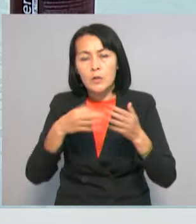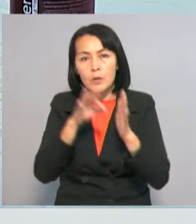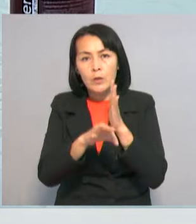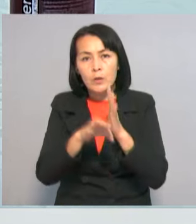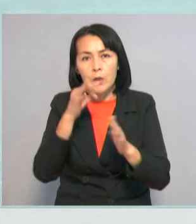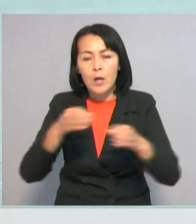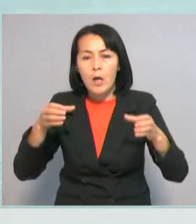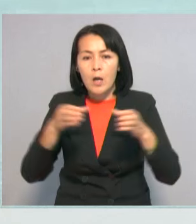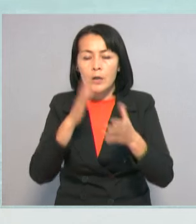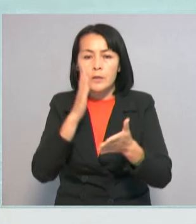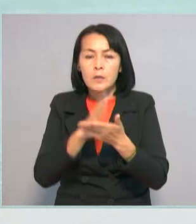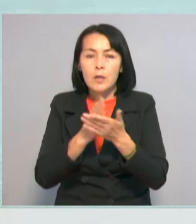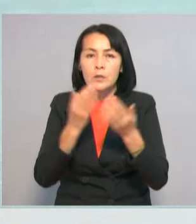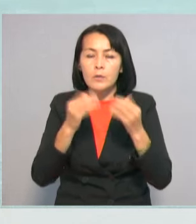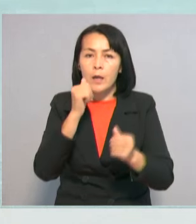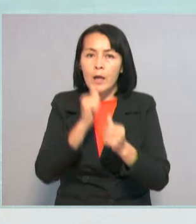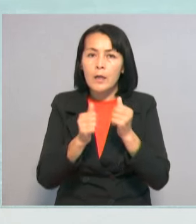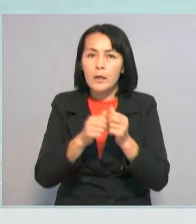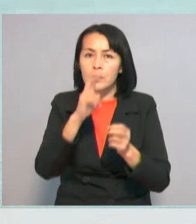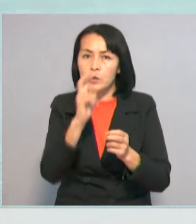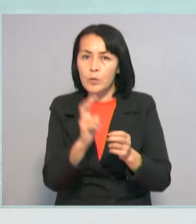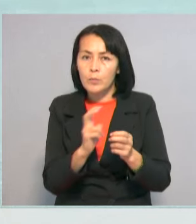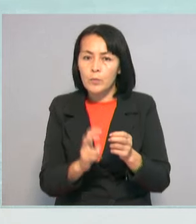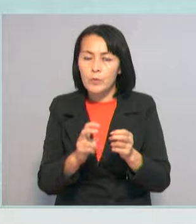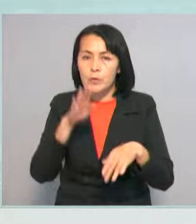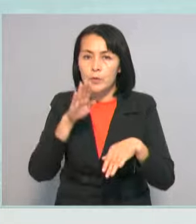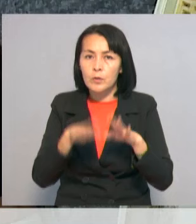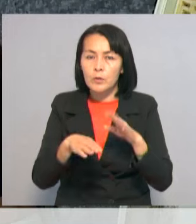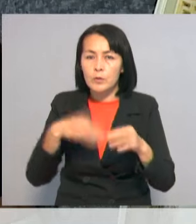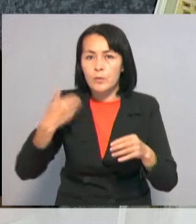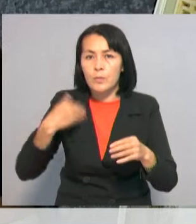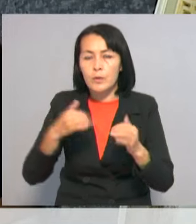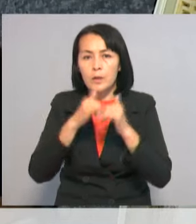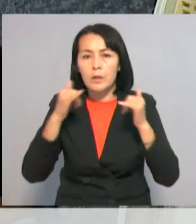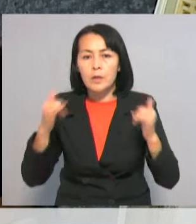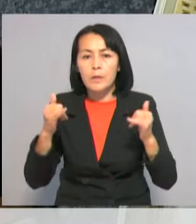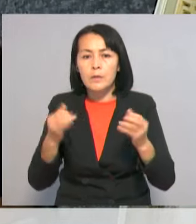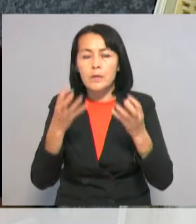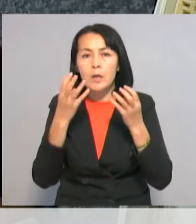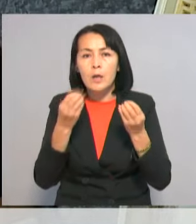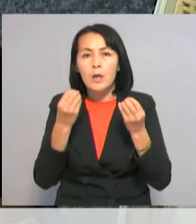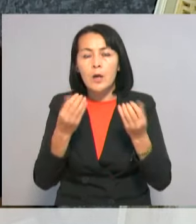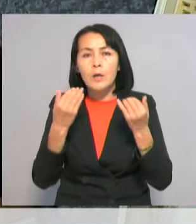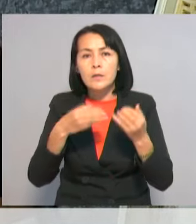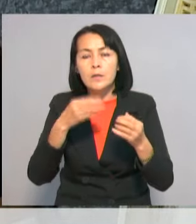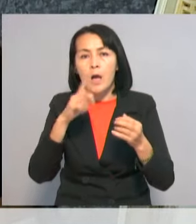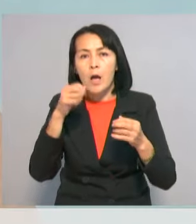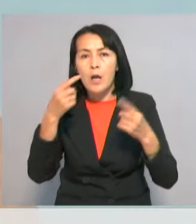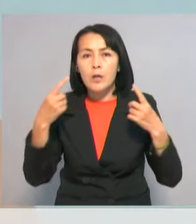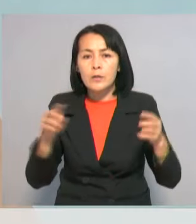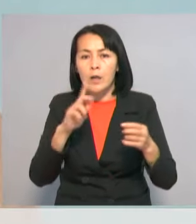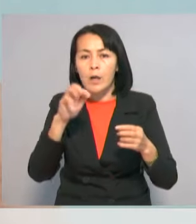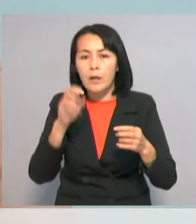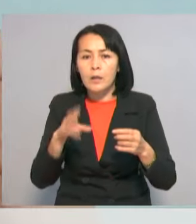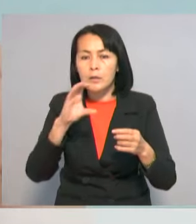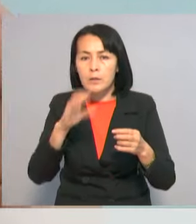таңдалған компоненттерден тұрады. Олардың әрқайсы буын елгіштігі жақсартып, иммунитетті күшейтеді. Хондроитин сульфаты, глюкозамин, коллаген,